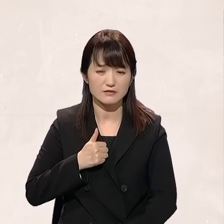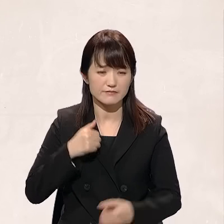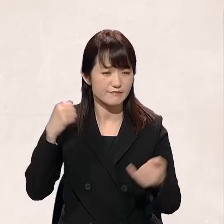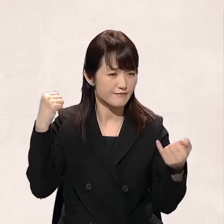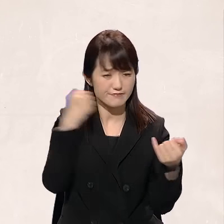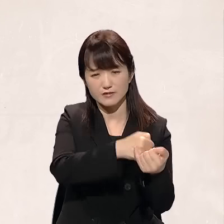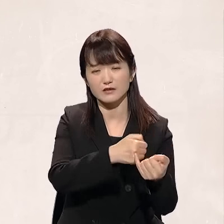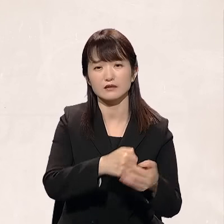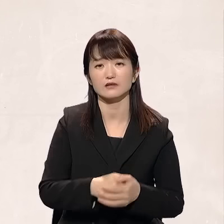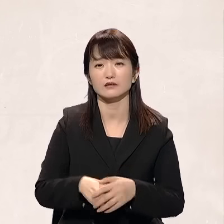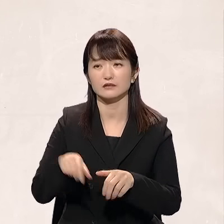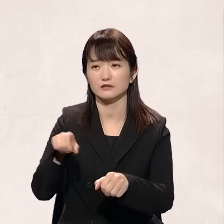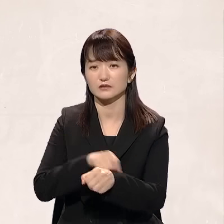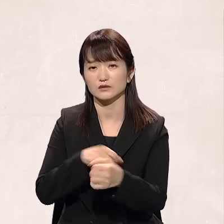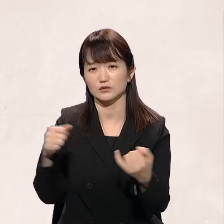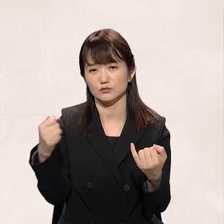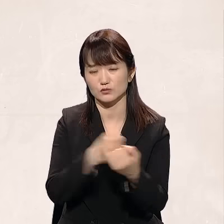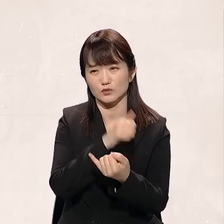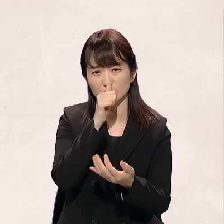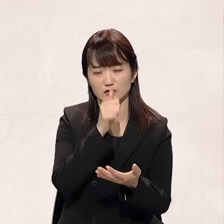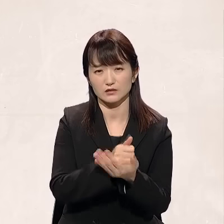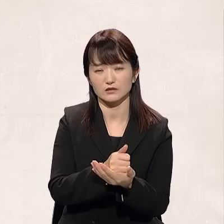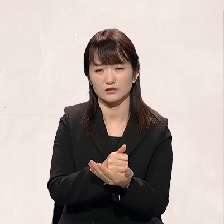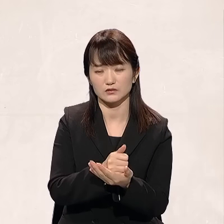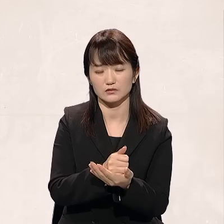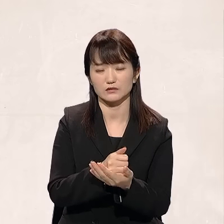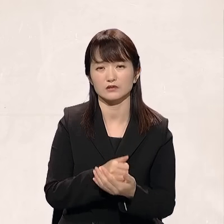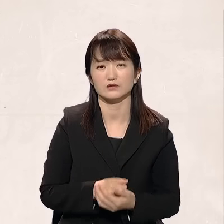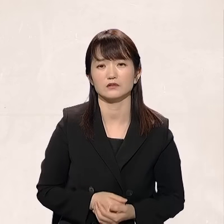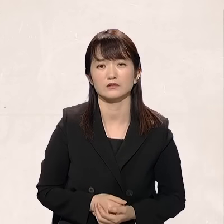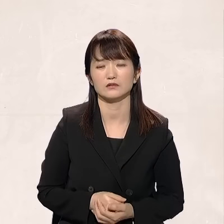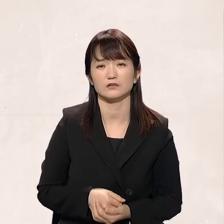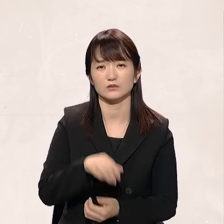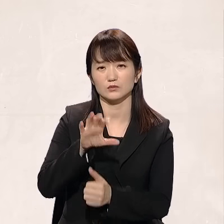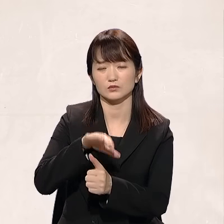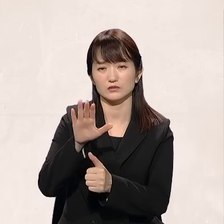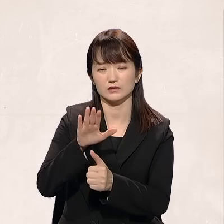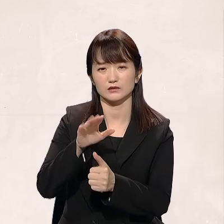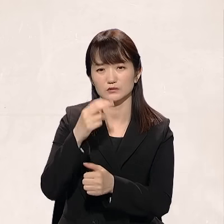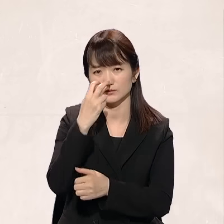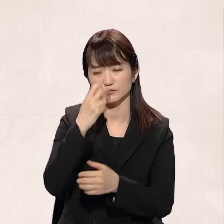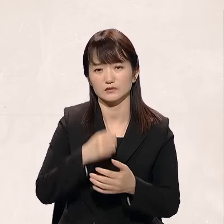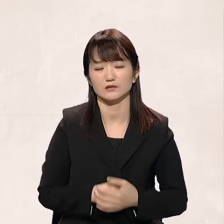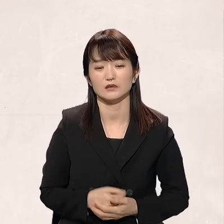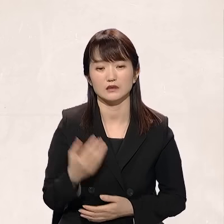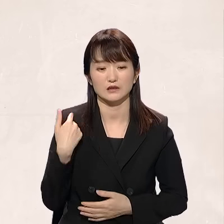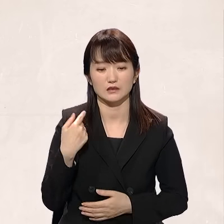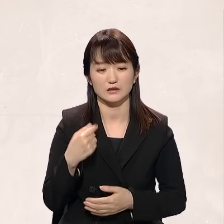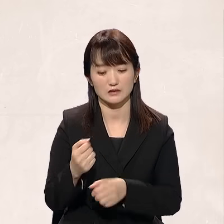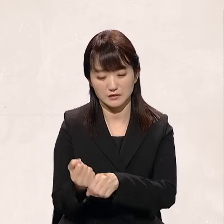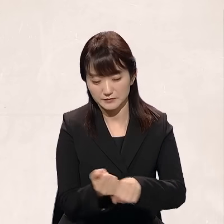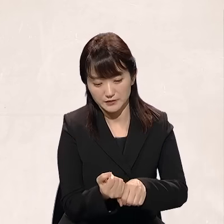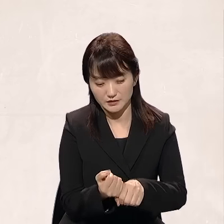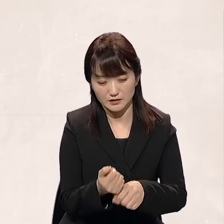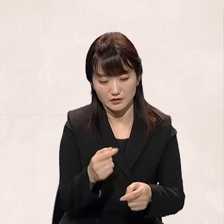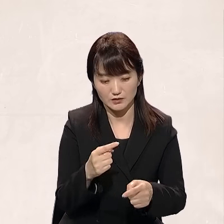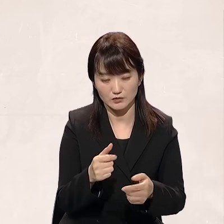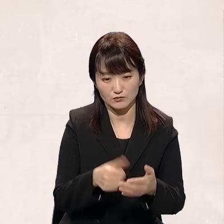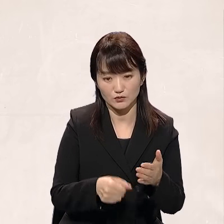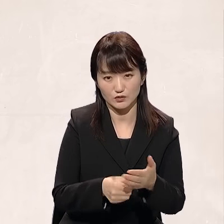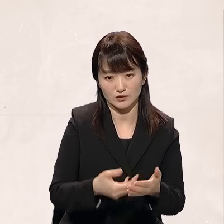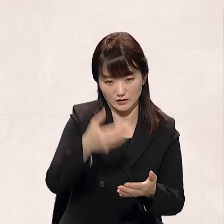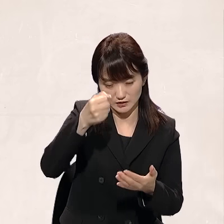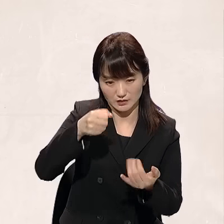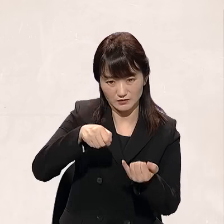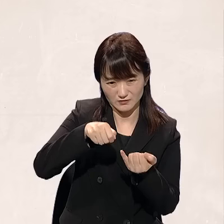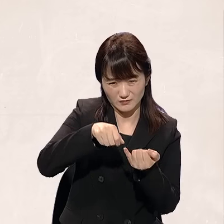현재 특수 폭행죄로 해 불구속 수 했는데 특수 폭행은 왜냐면 는 아까 빚자 있지 않습니까 그 위험한 물건을 들었기 때문에 특수폭행 한